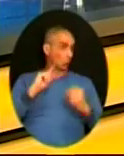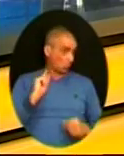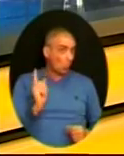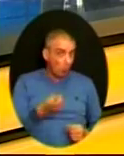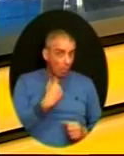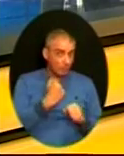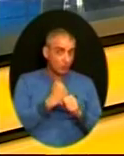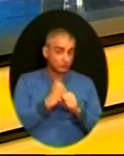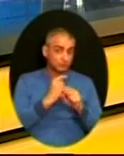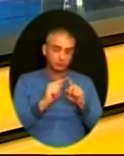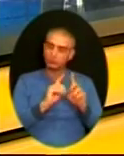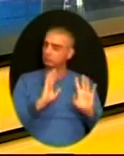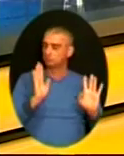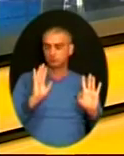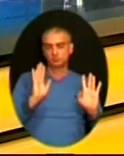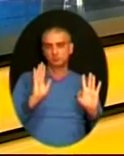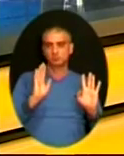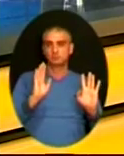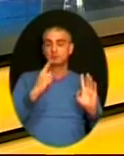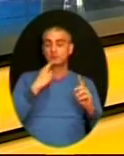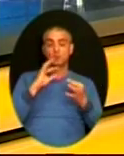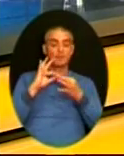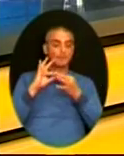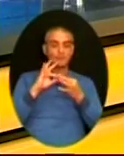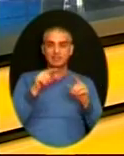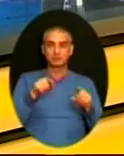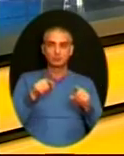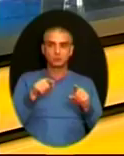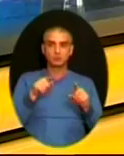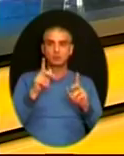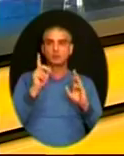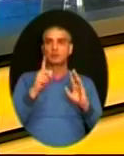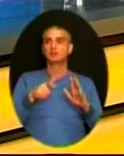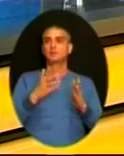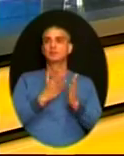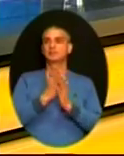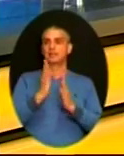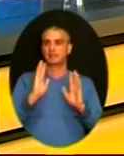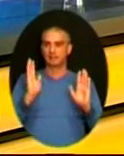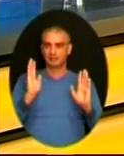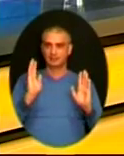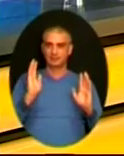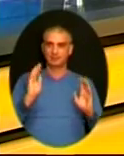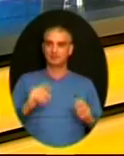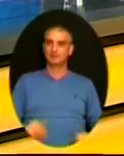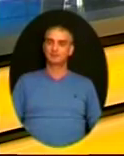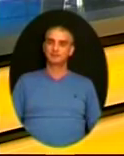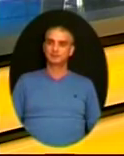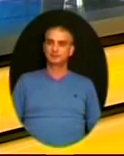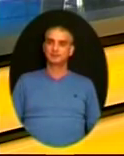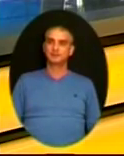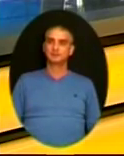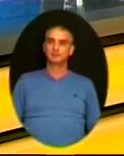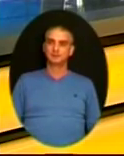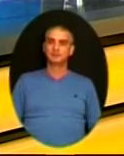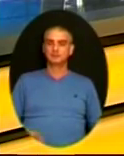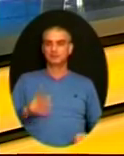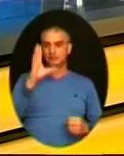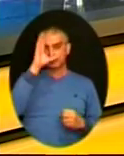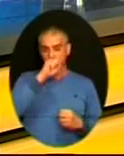כולם עושים דברים מהסוג הזה? לא, אני אומר לך פסוק. כי אדם אין צדיק בארץ, אשר יעשה טוב ולא יחטא. זו